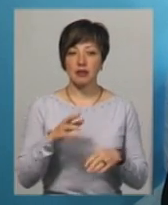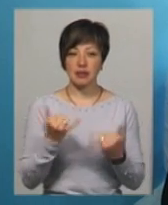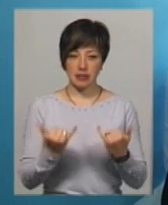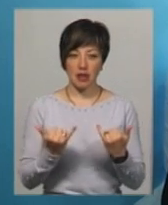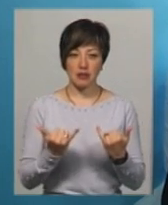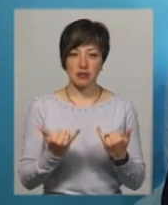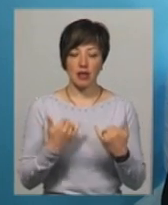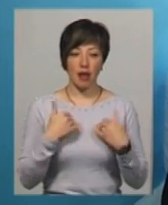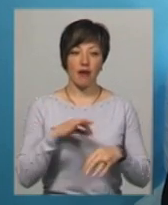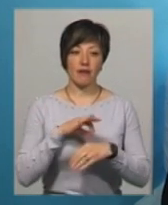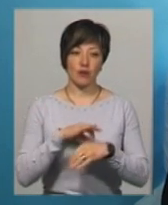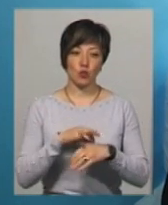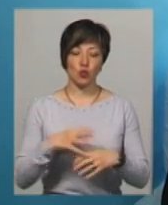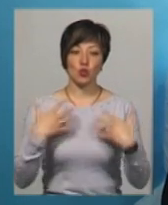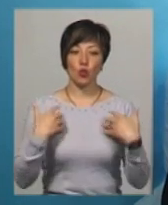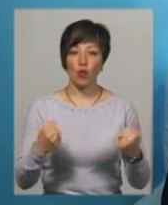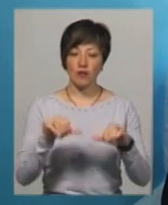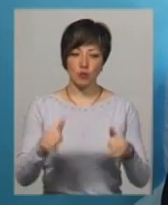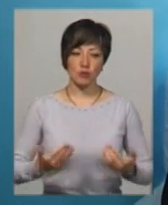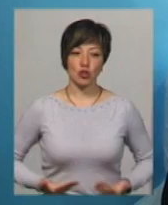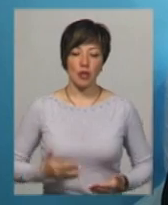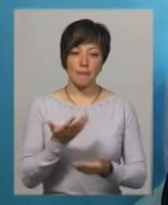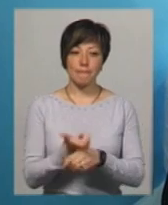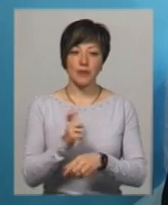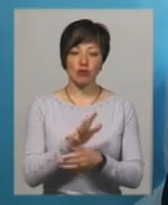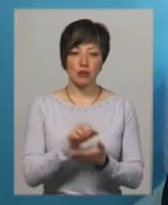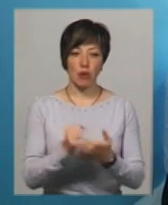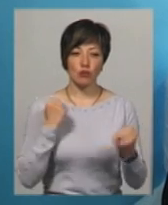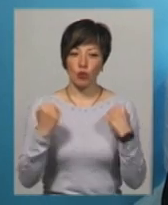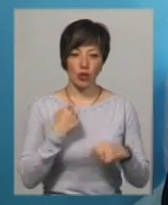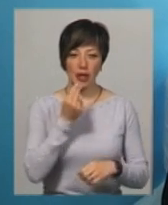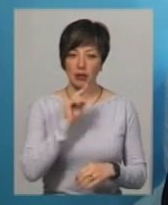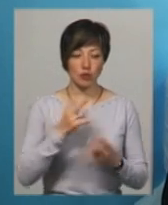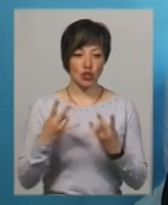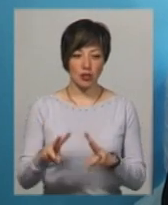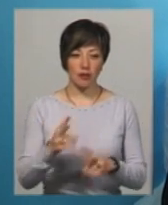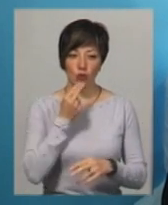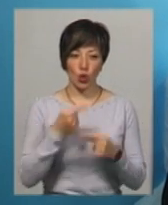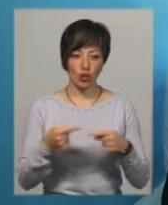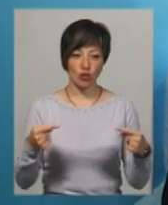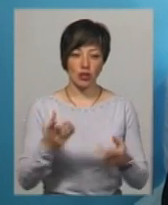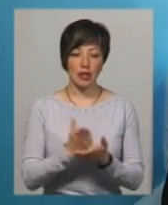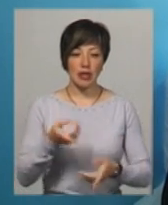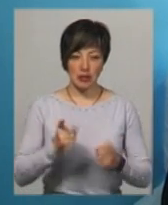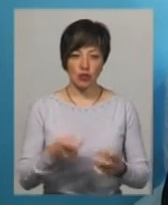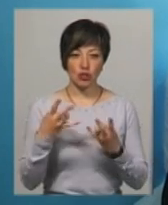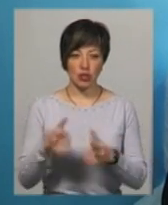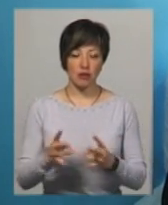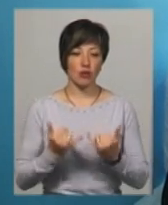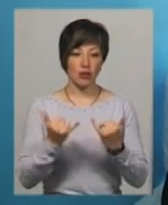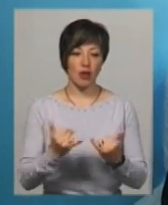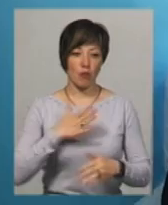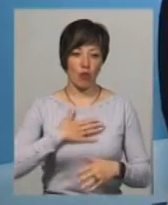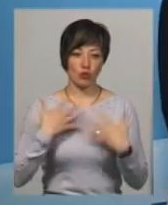зараз я веду здоровий спосіб життя, я більше займаюся спортом, я не їм ту шкідливу їжу, яка є дійсно шкідливою для